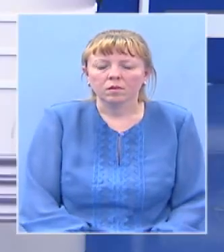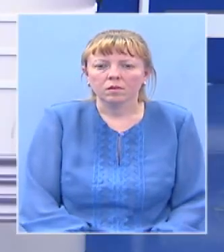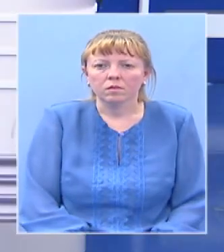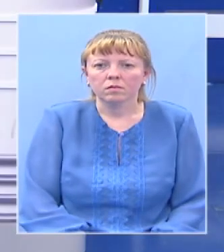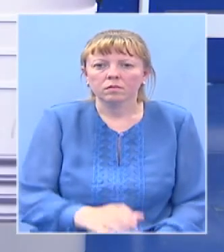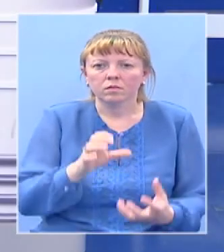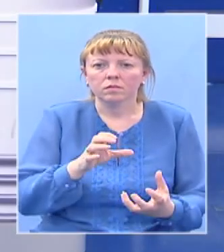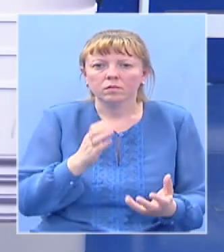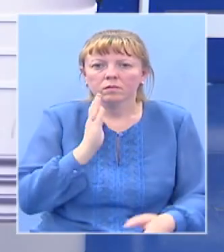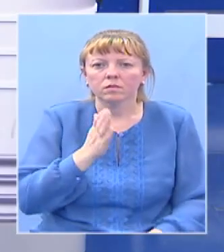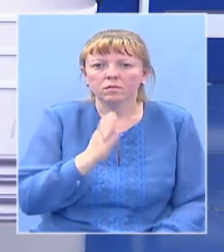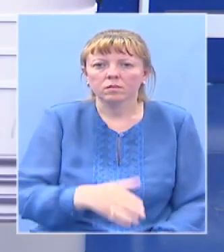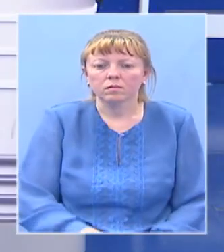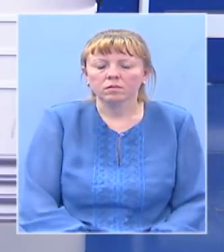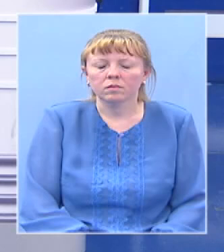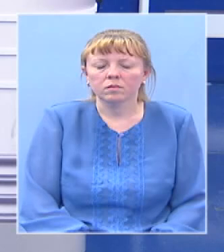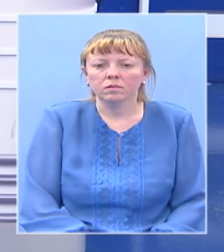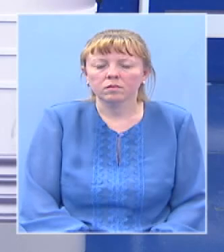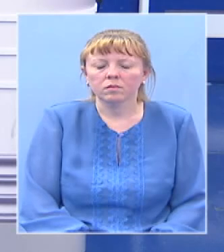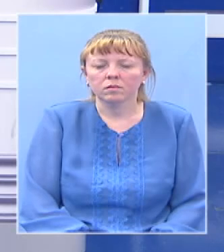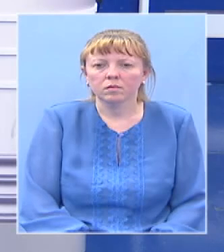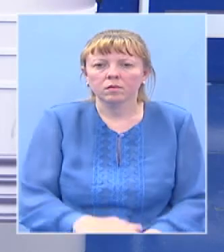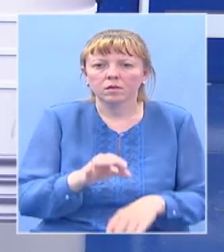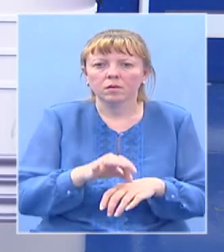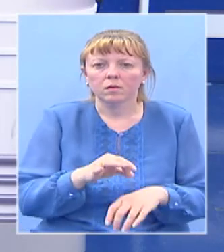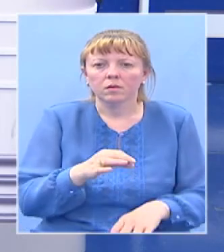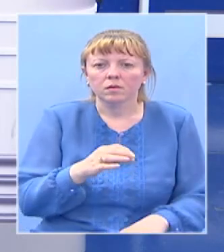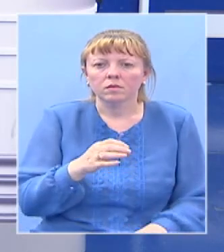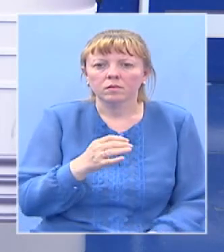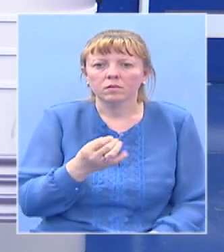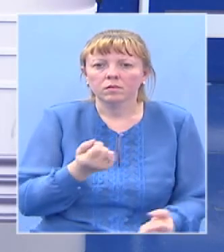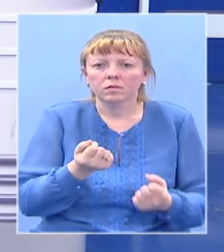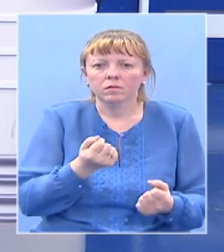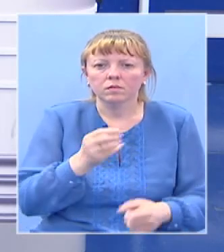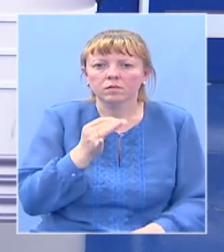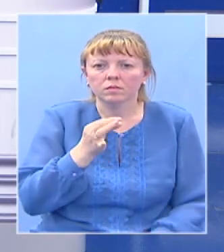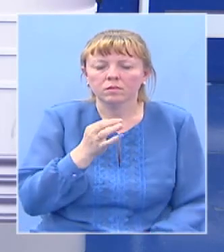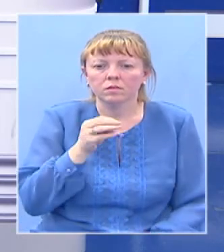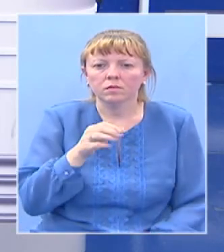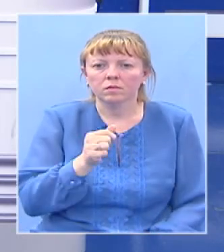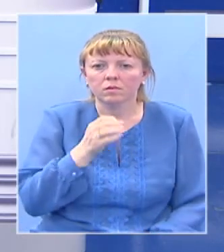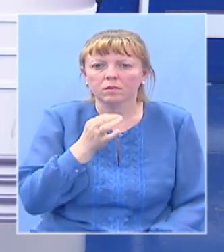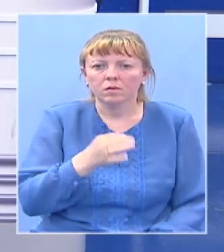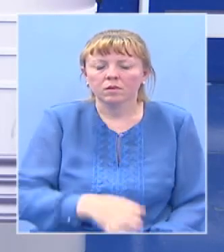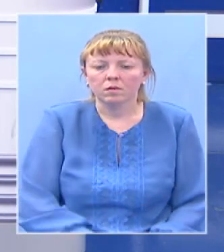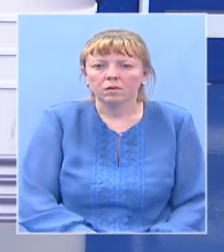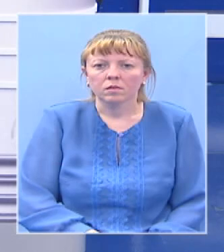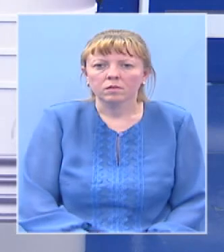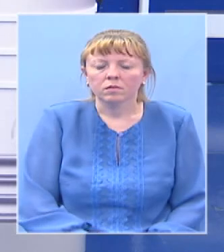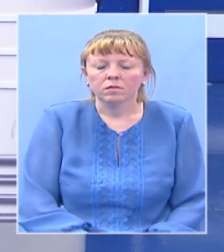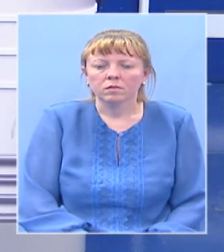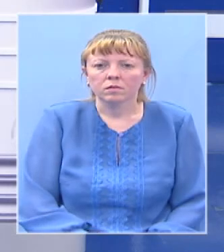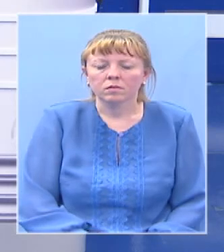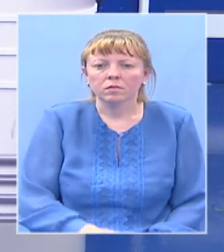транспортного контроля касательно автоматизации прохождения транспортного контроля это внедрение интеллектуального транспортного системы это